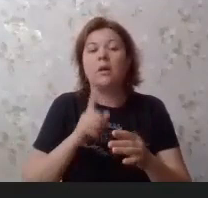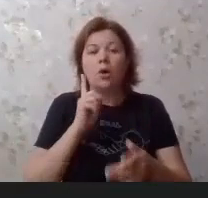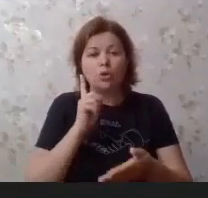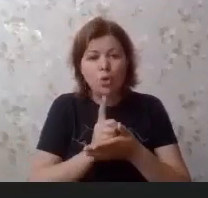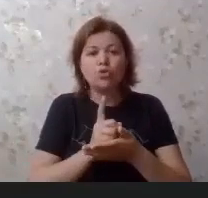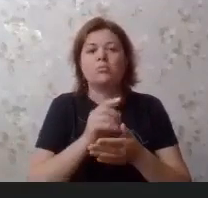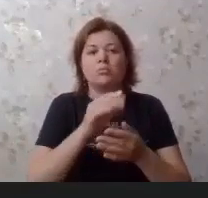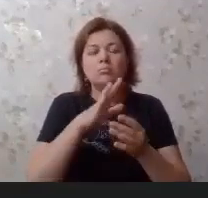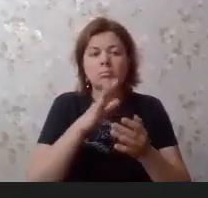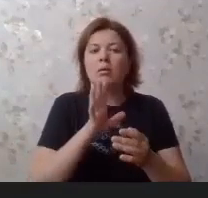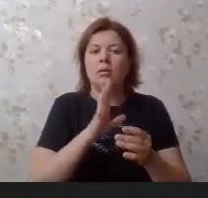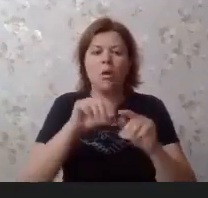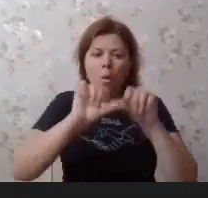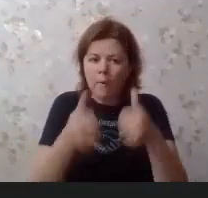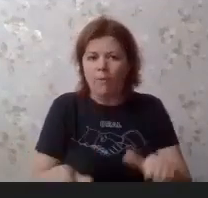ИПРА, оно должно